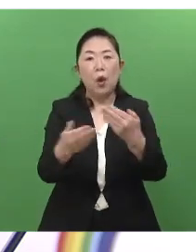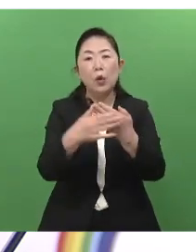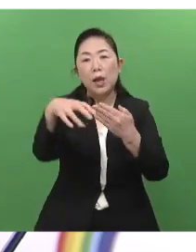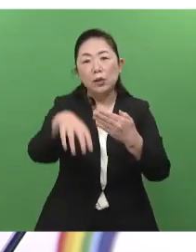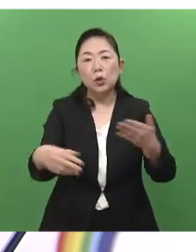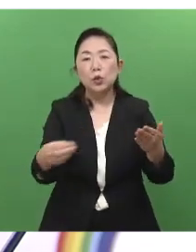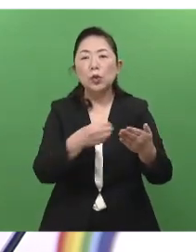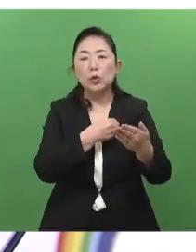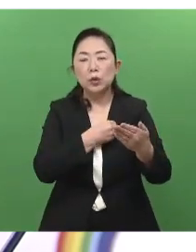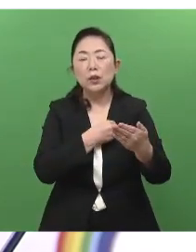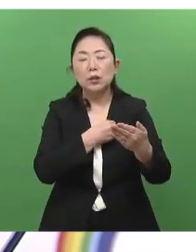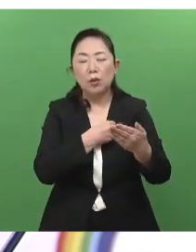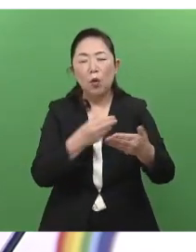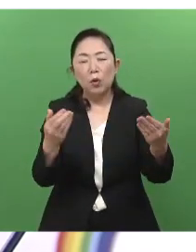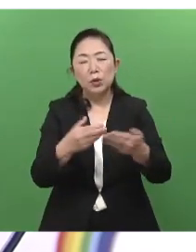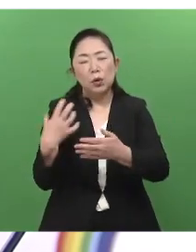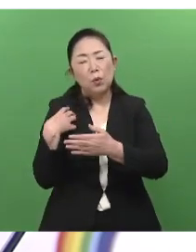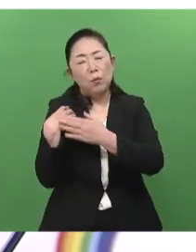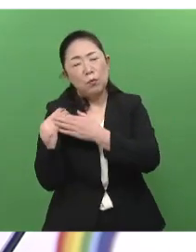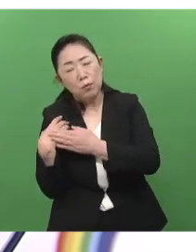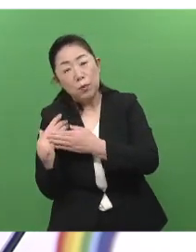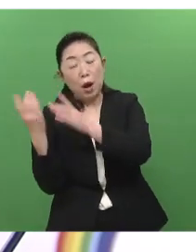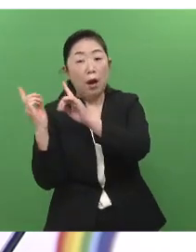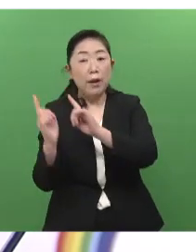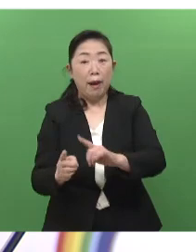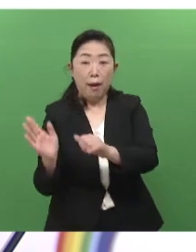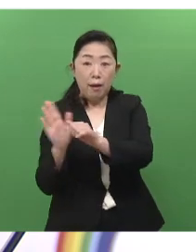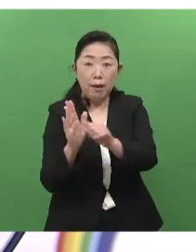の負担の軽減、そして病院